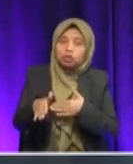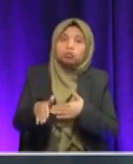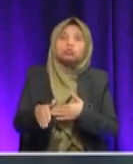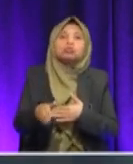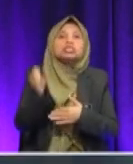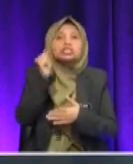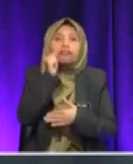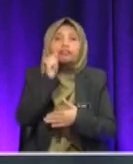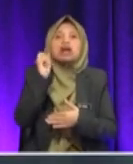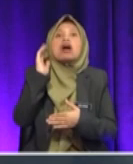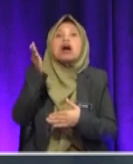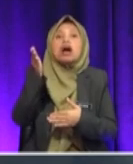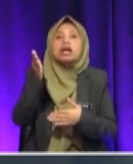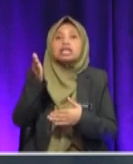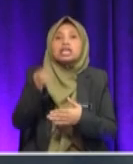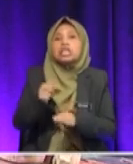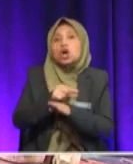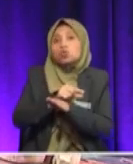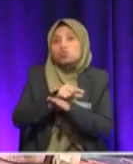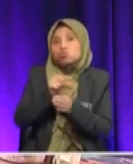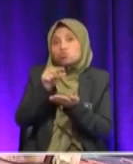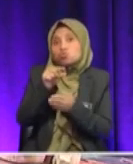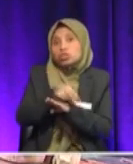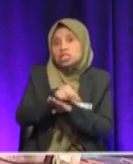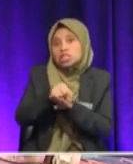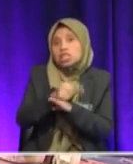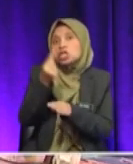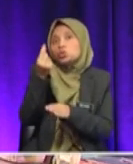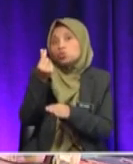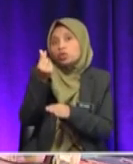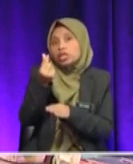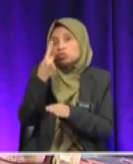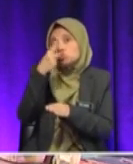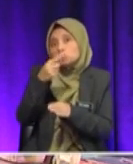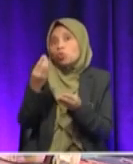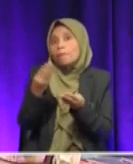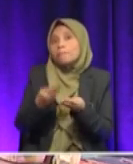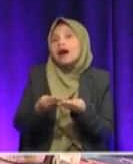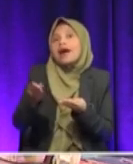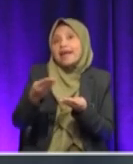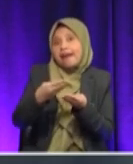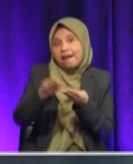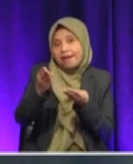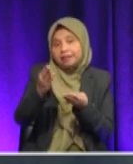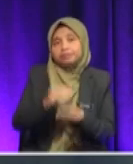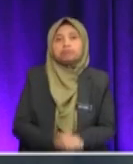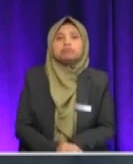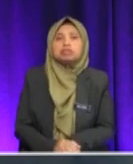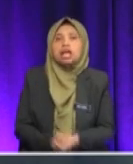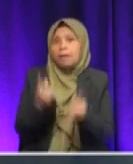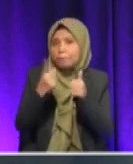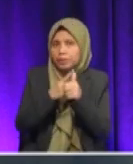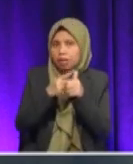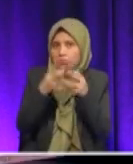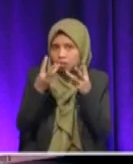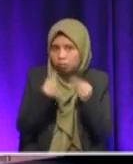Wow mencapai juga disisiku tapi saya enak mencoba memilih Ceko yang pertama sekali Mungkin saya nak beli HP adek